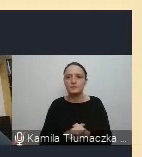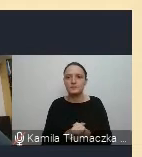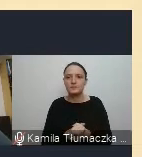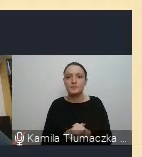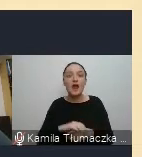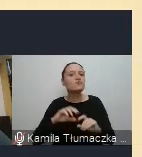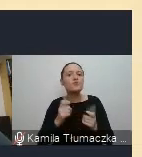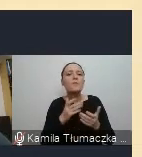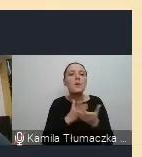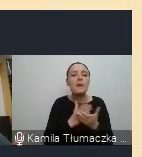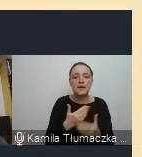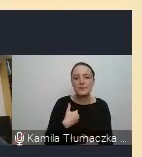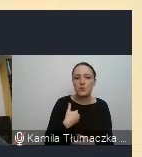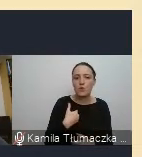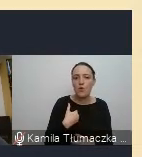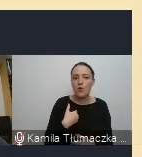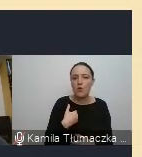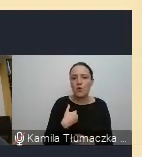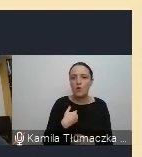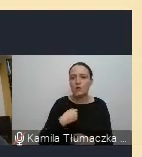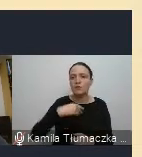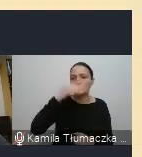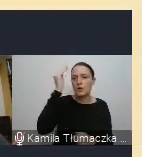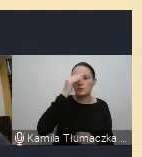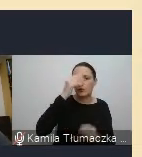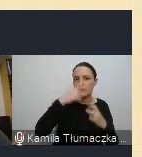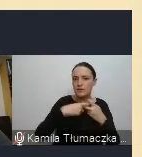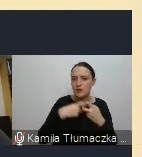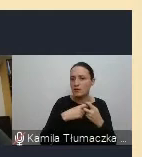Co pomagało mi w tym zdalnym nauczaniu?